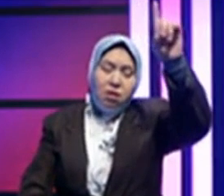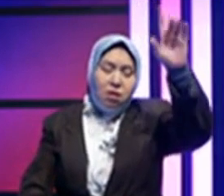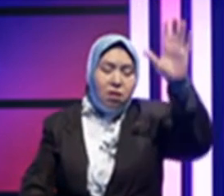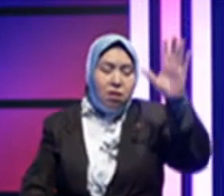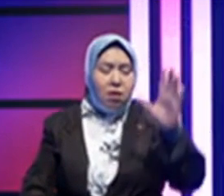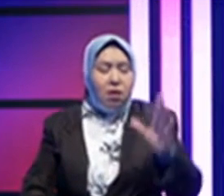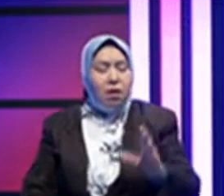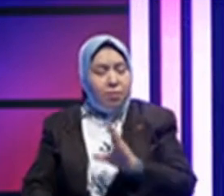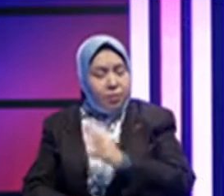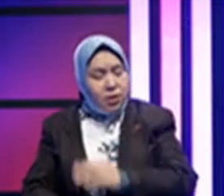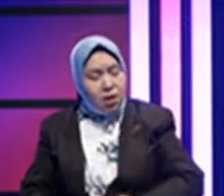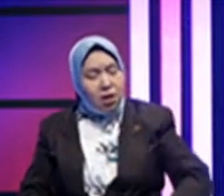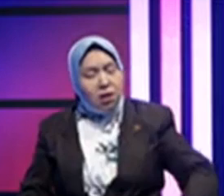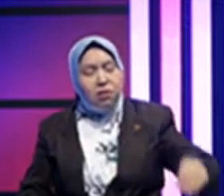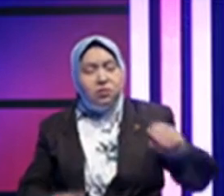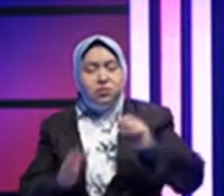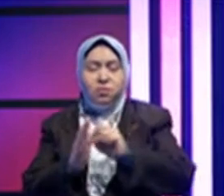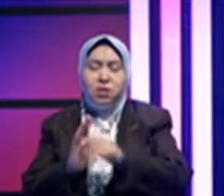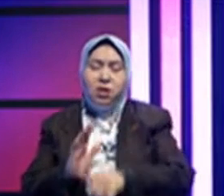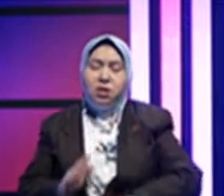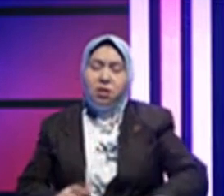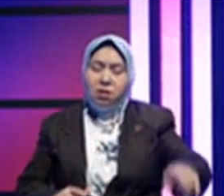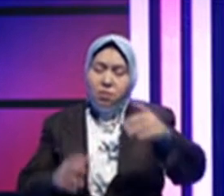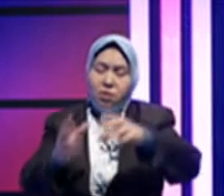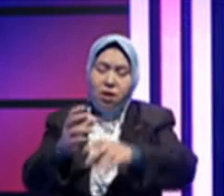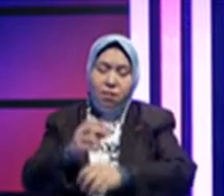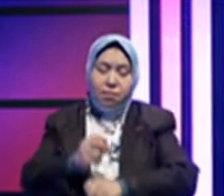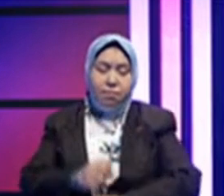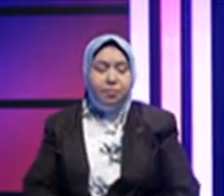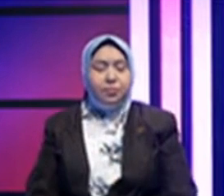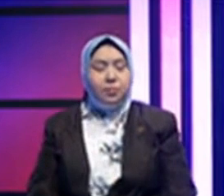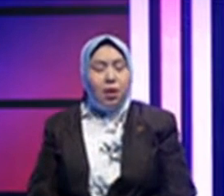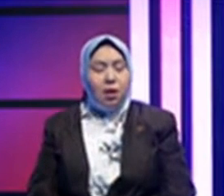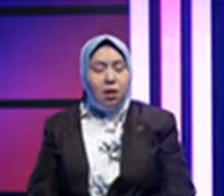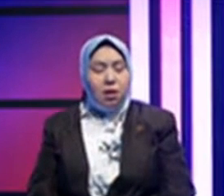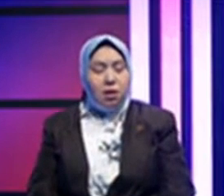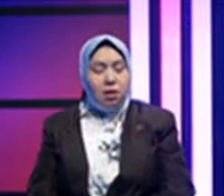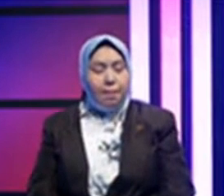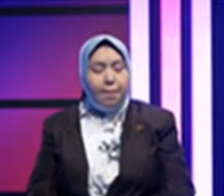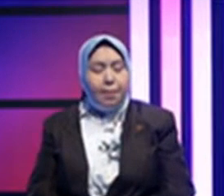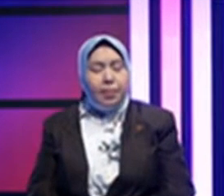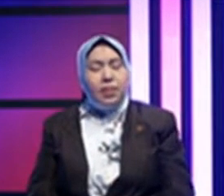وليذيقكم من رحمته،